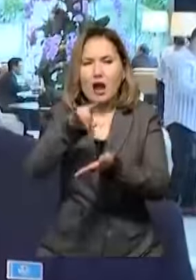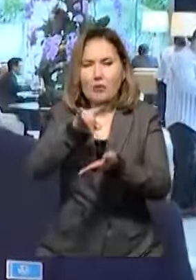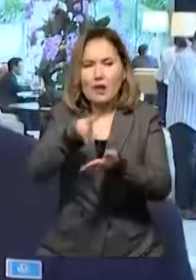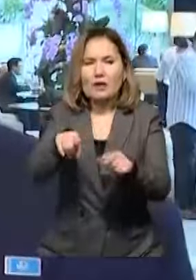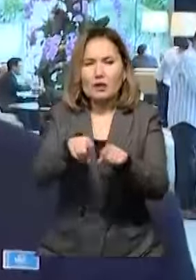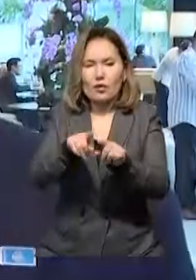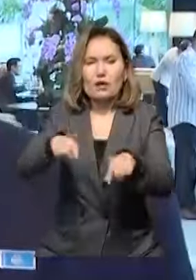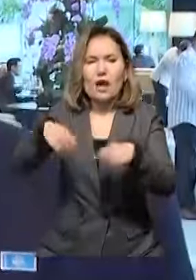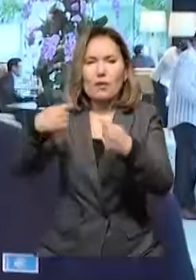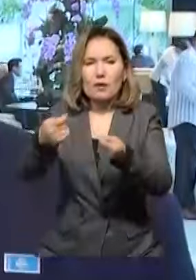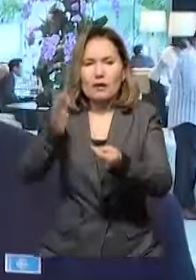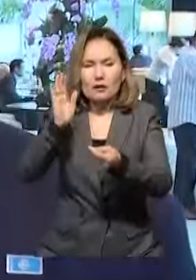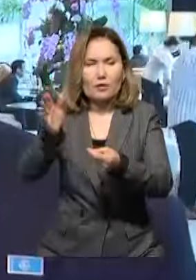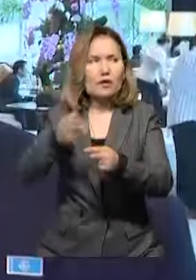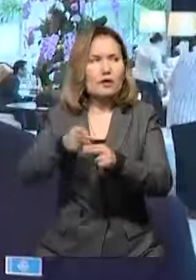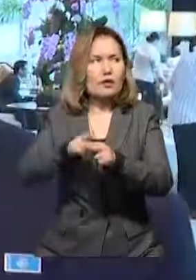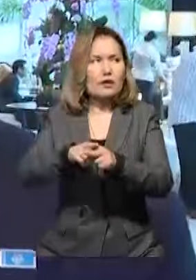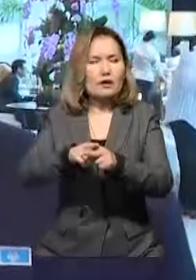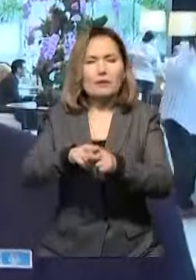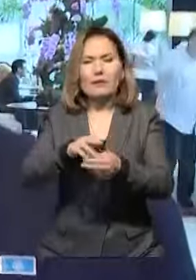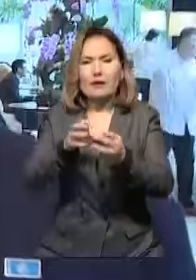сататын боламыз. Сондай-ақ